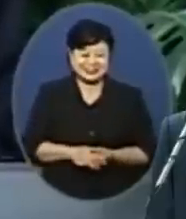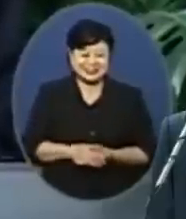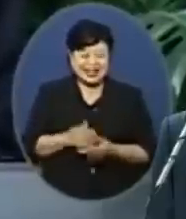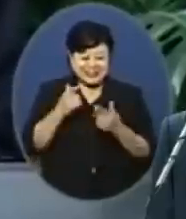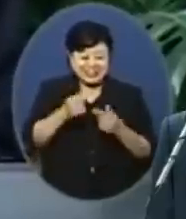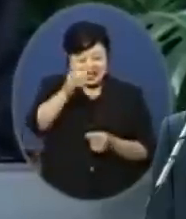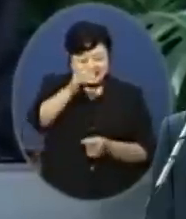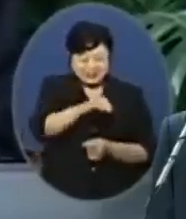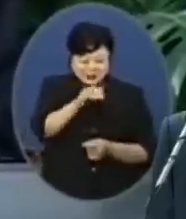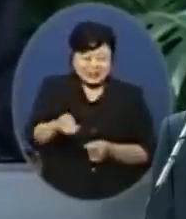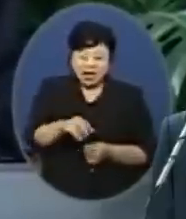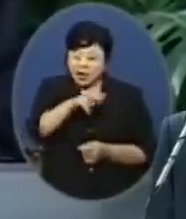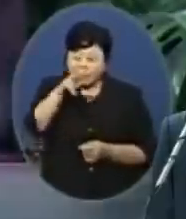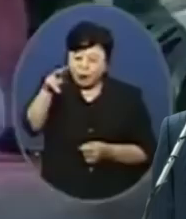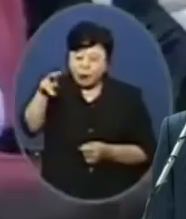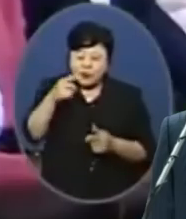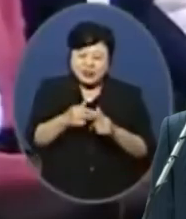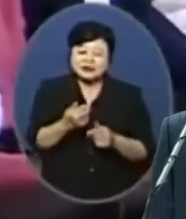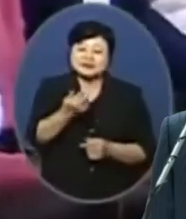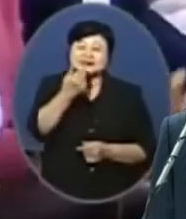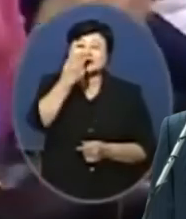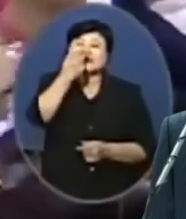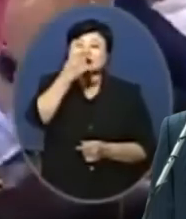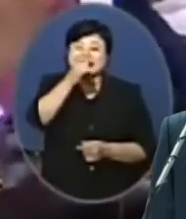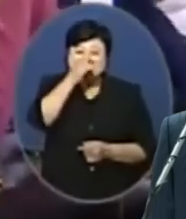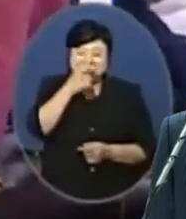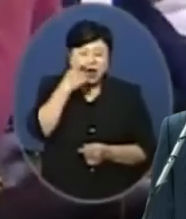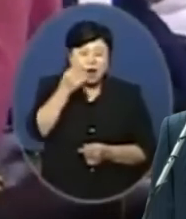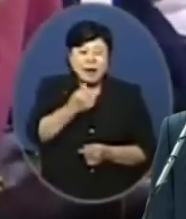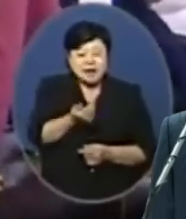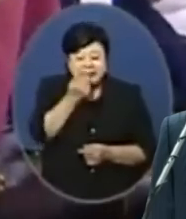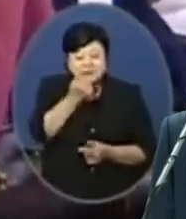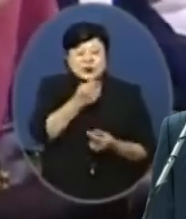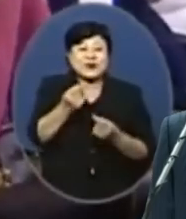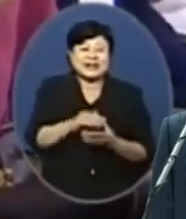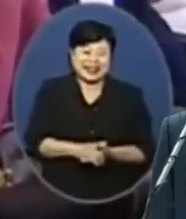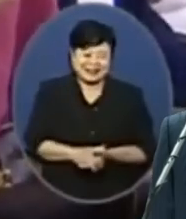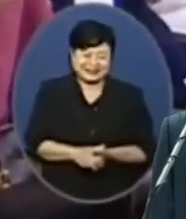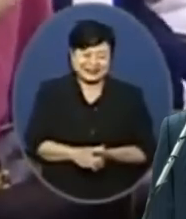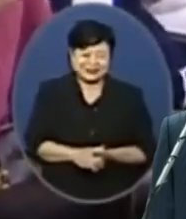항상 십자가를 바라보면 십자가가 어머니 주머니인 것입니다.